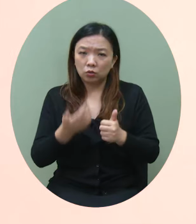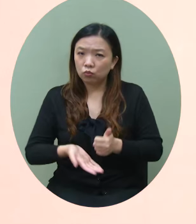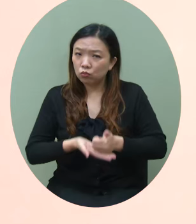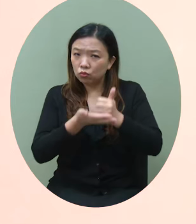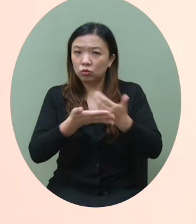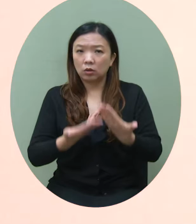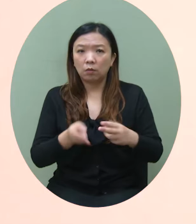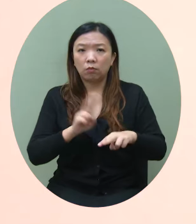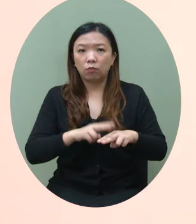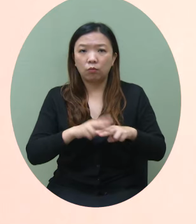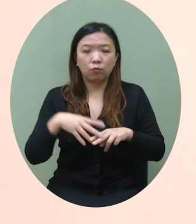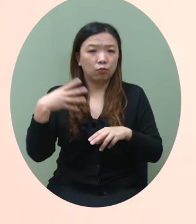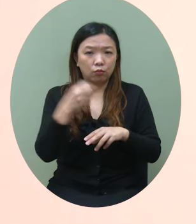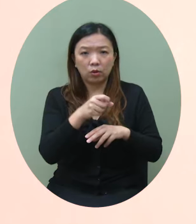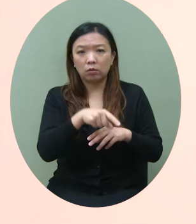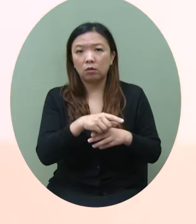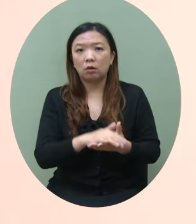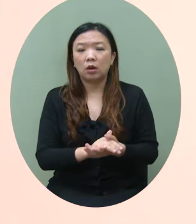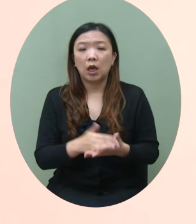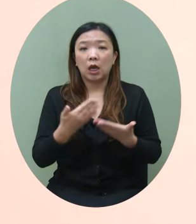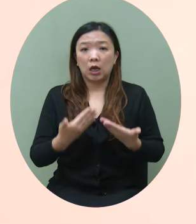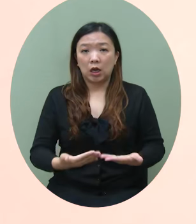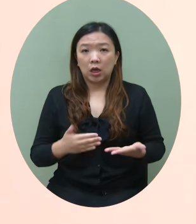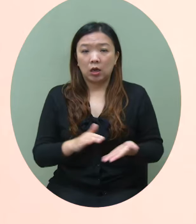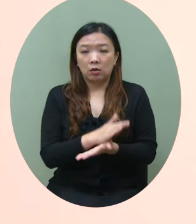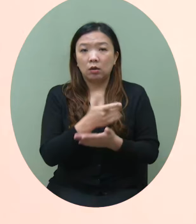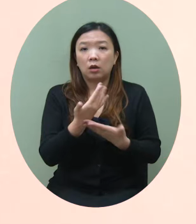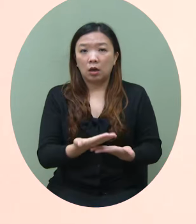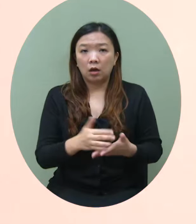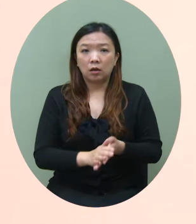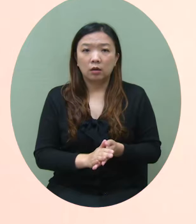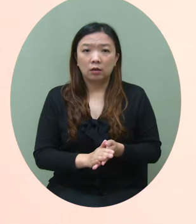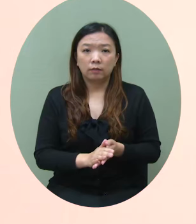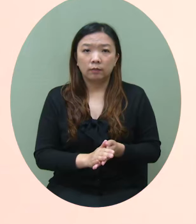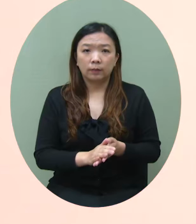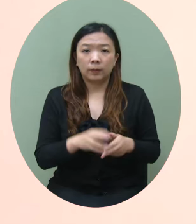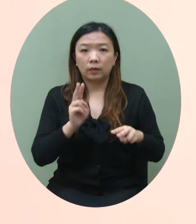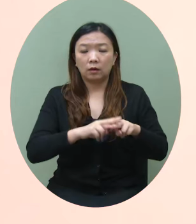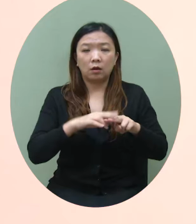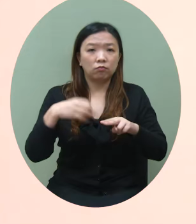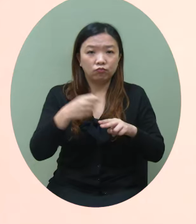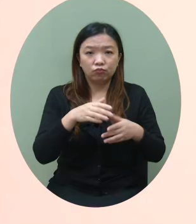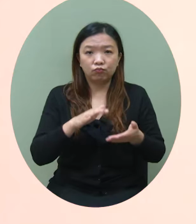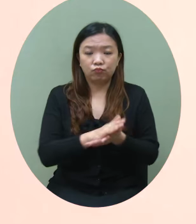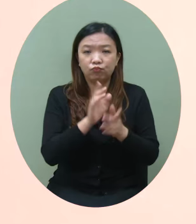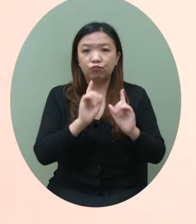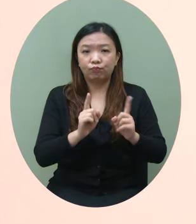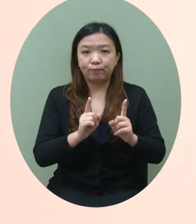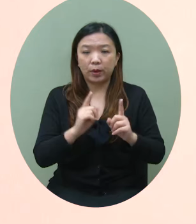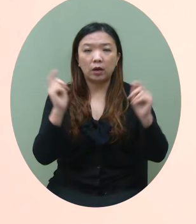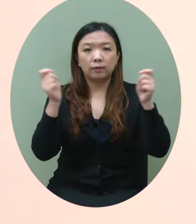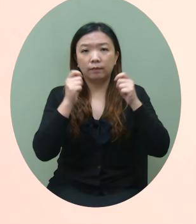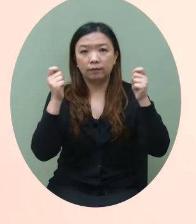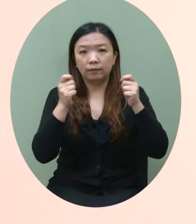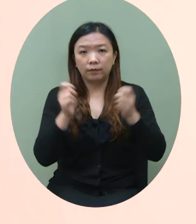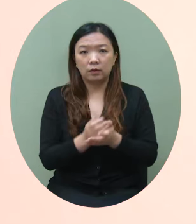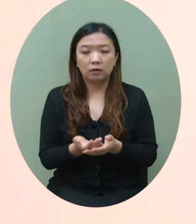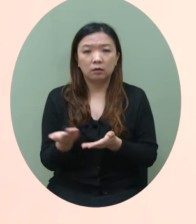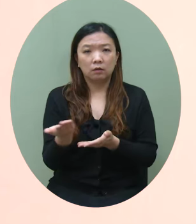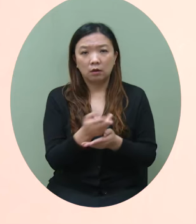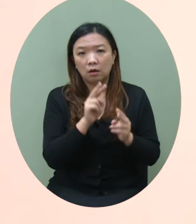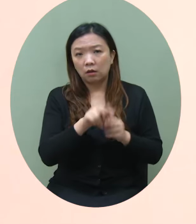中國共產黨今年是共產黨的百年的慶典大家看得到在